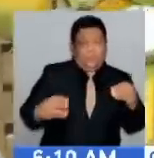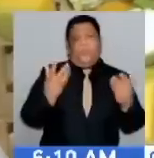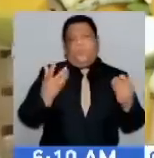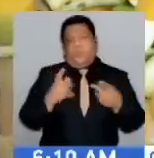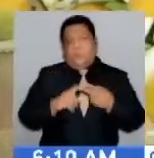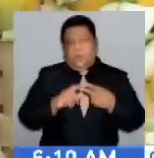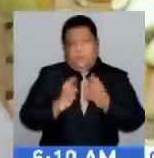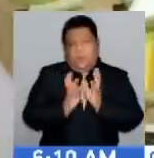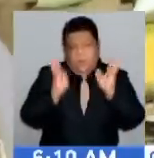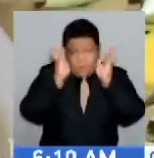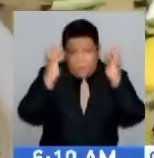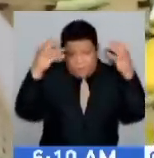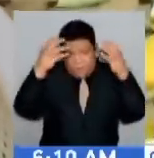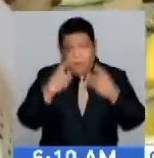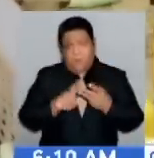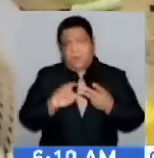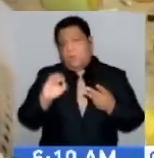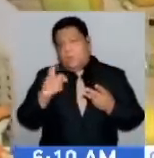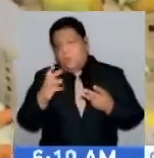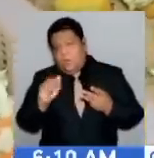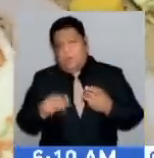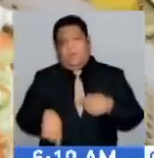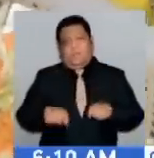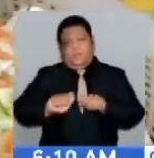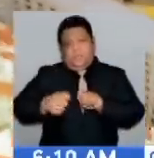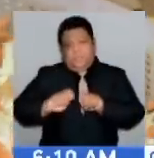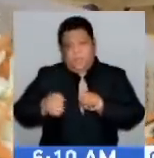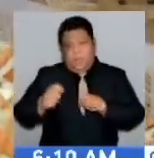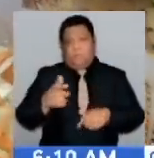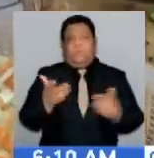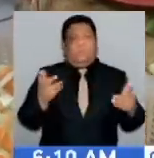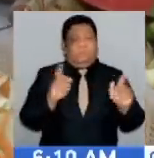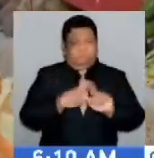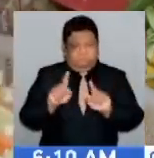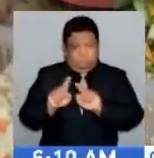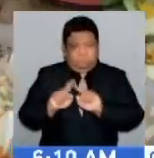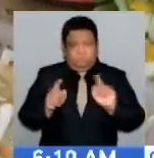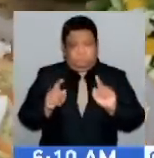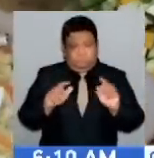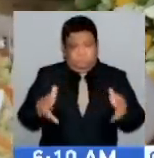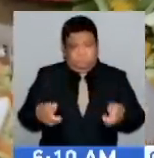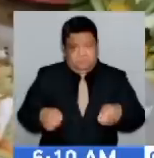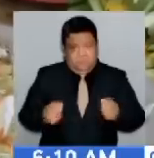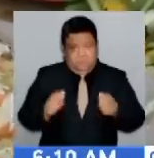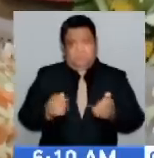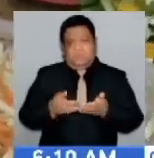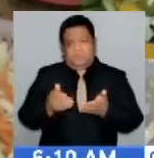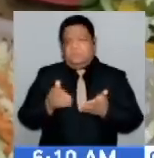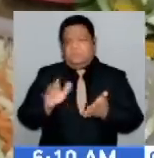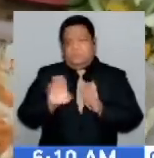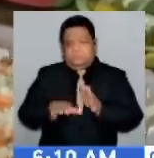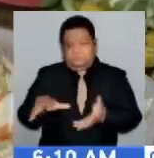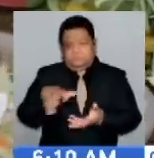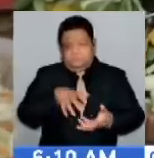sitaw, ayan. At kahit pa paano, ayan ho eh, kapag binili nyo, konti na lang yung idadagdag ninyo dyan. Yun